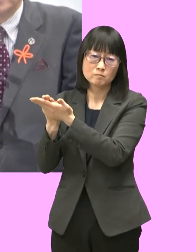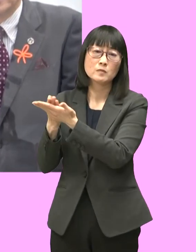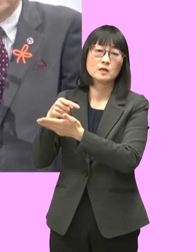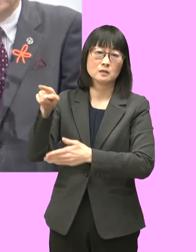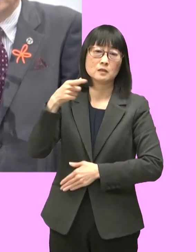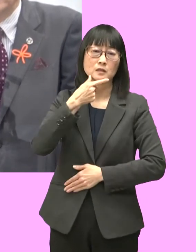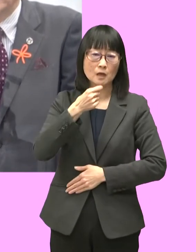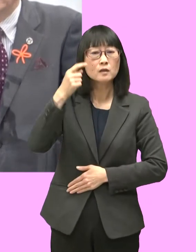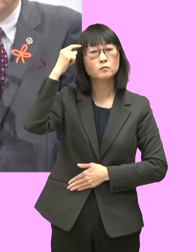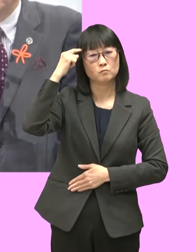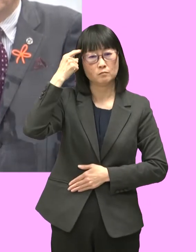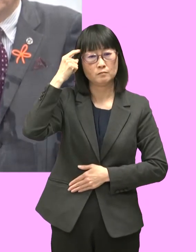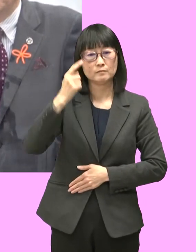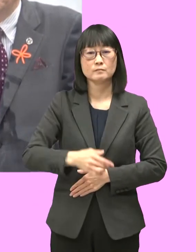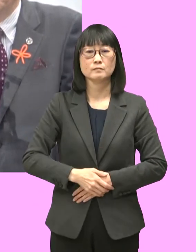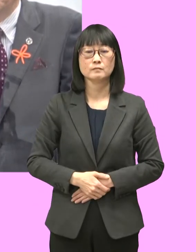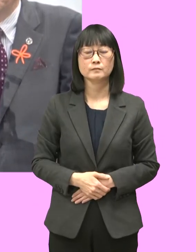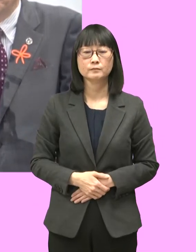はい、他にございますか。